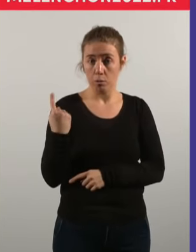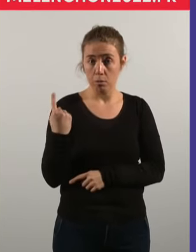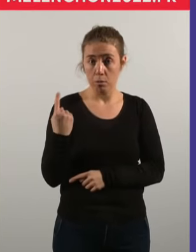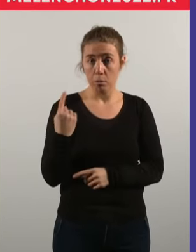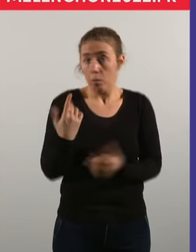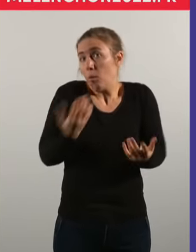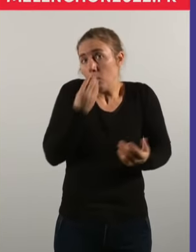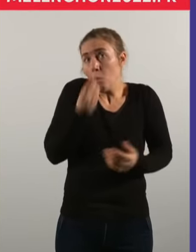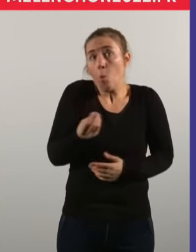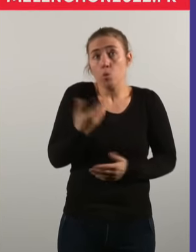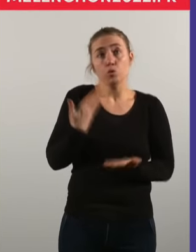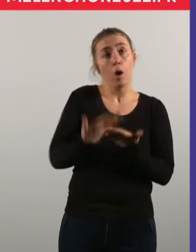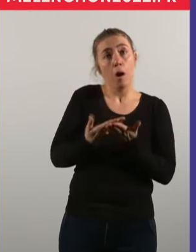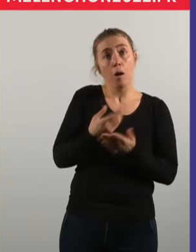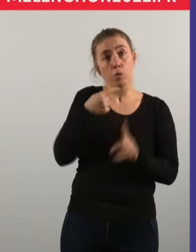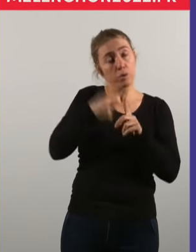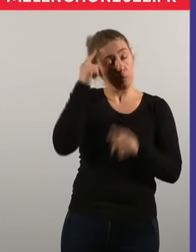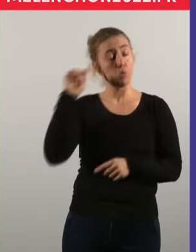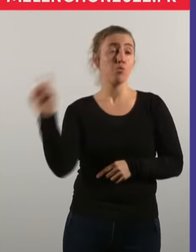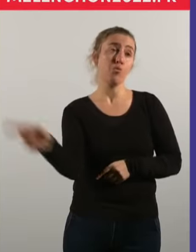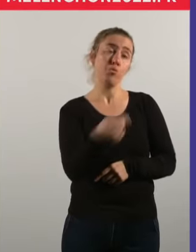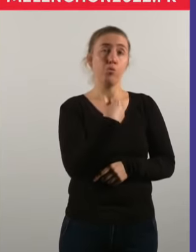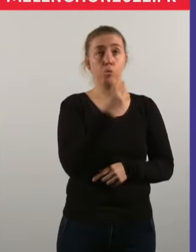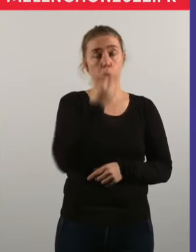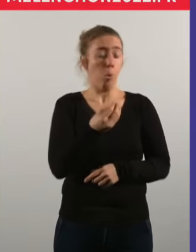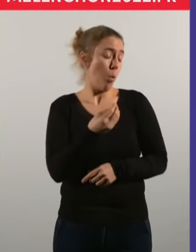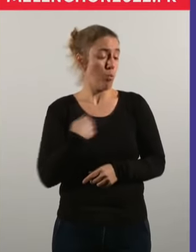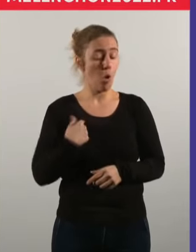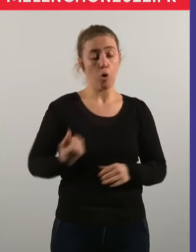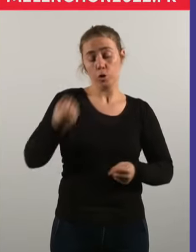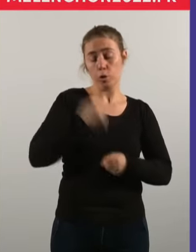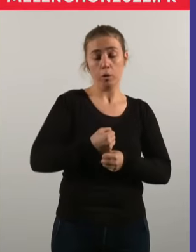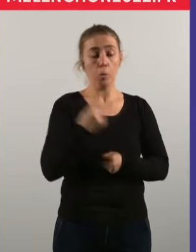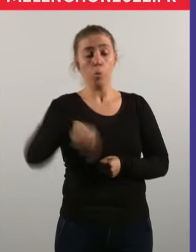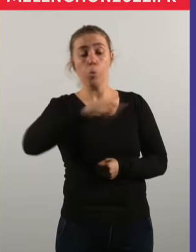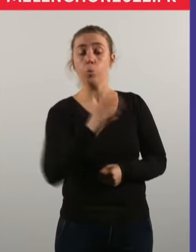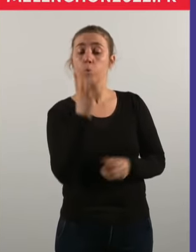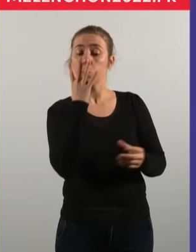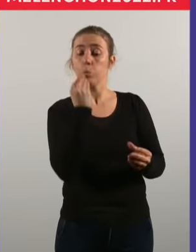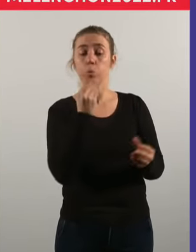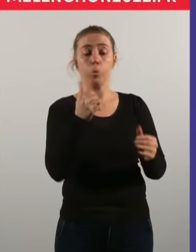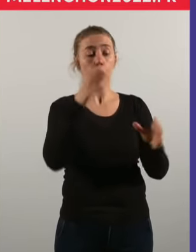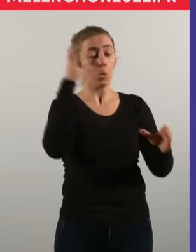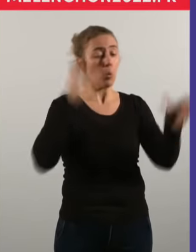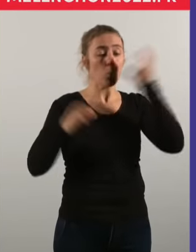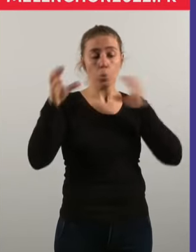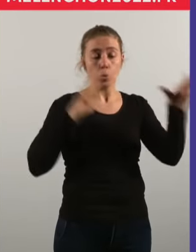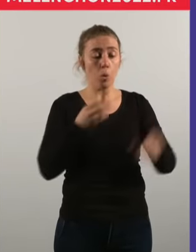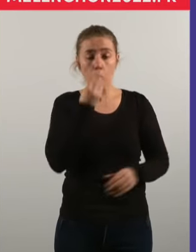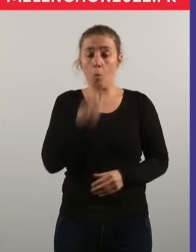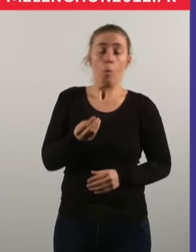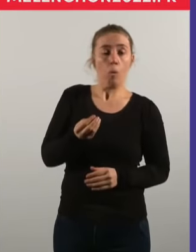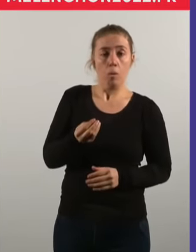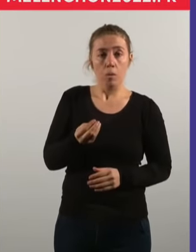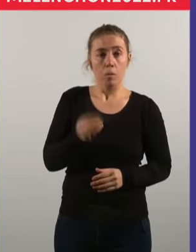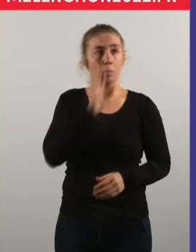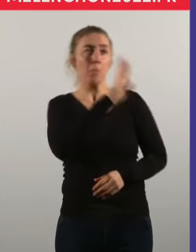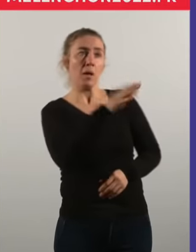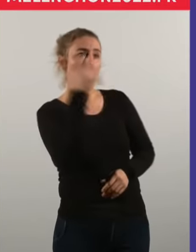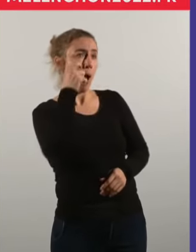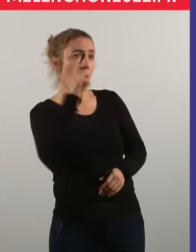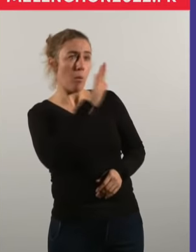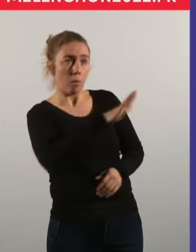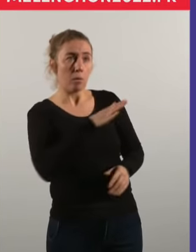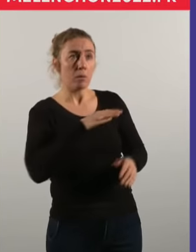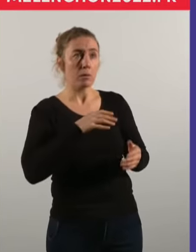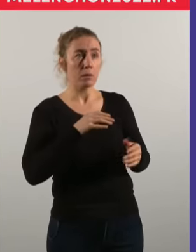décidé, alors il pense que c'est bon pour tout le monde et que nous n'avons que le devoir de nous taire en faisant semblant de ne pas savoir que nous savons ce qu'il est en train de